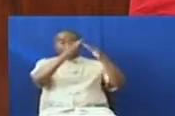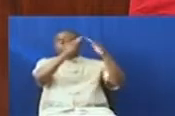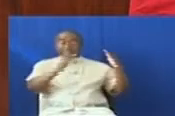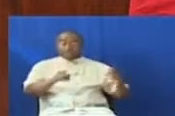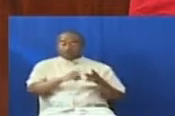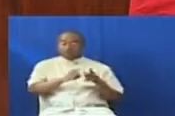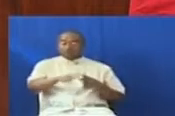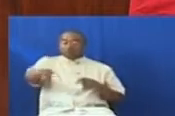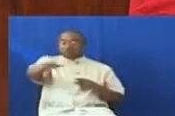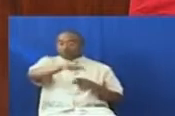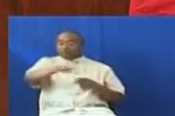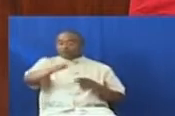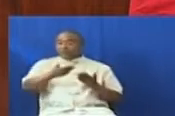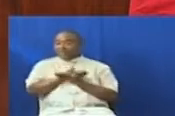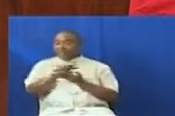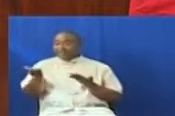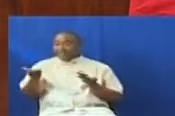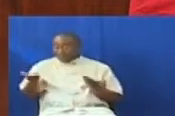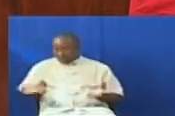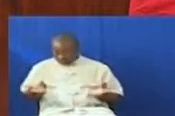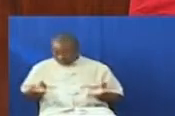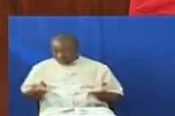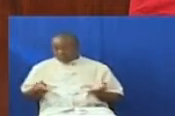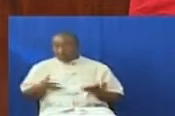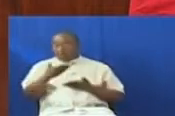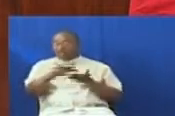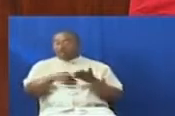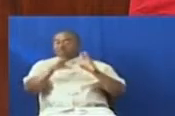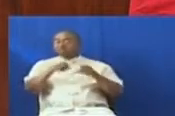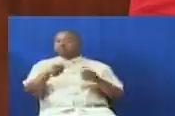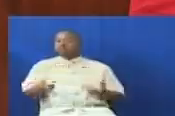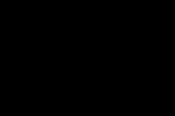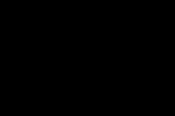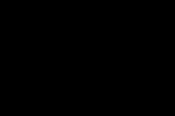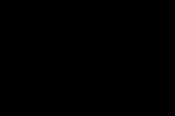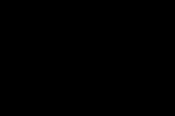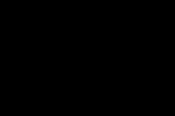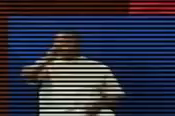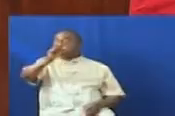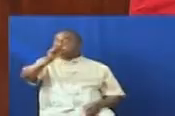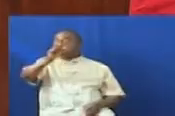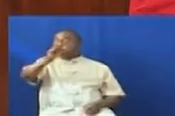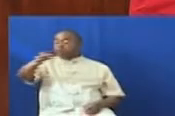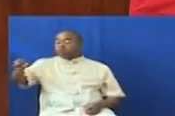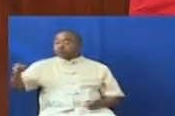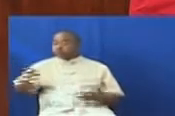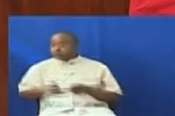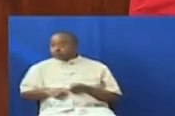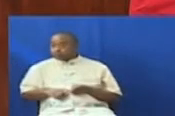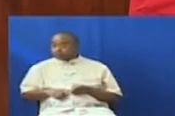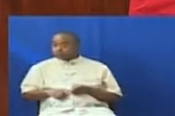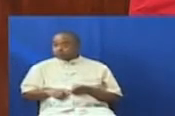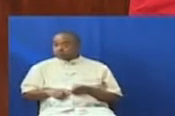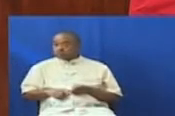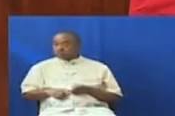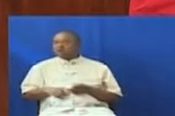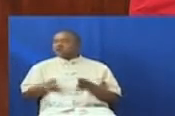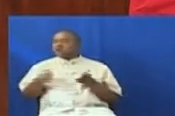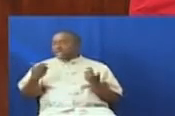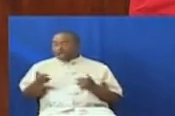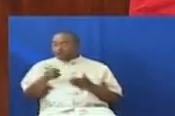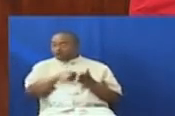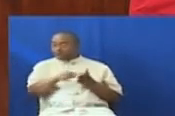hivi, ni aidha mmeyachukua kwa watu kinyume na taratibu, aidha mmeyachukua kwa wananchi hamna uhakika kwamba au hamjalipa